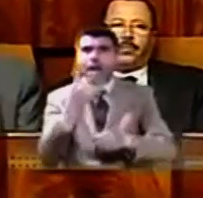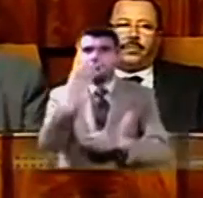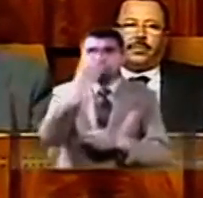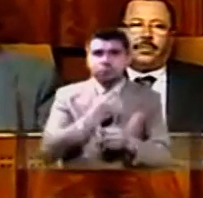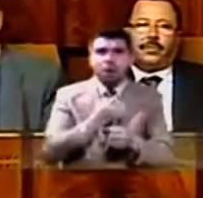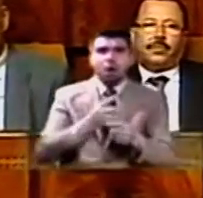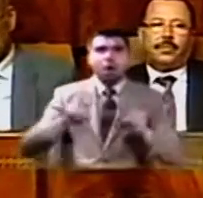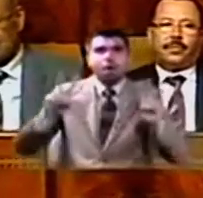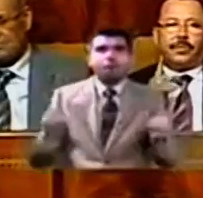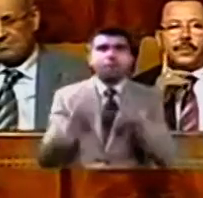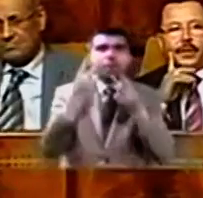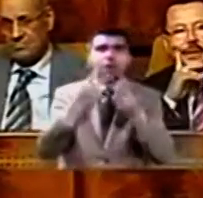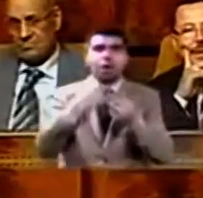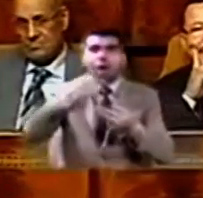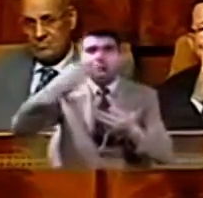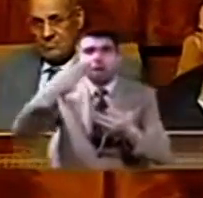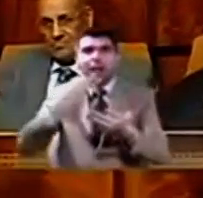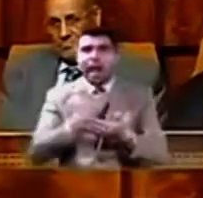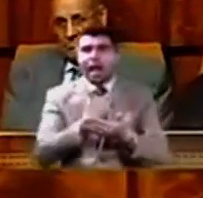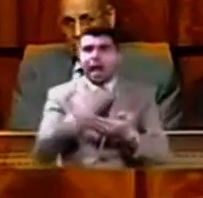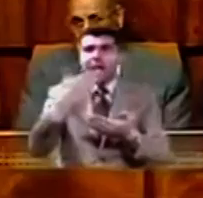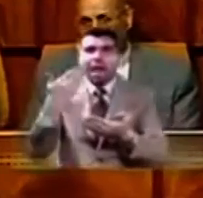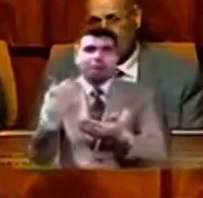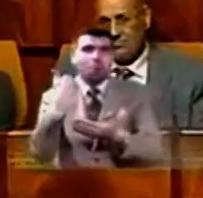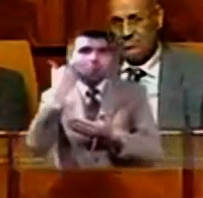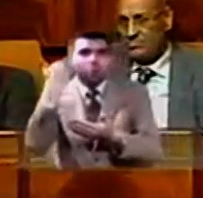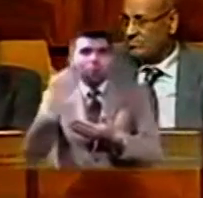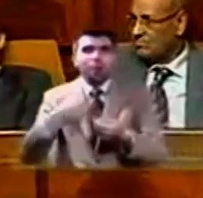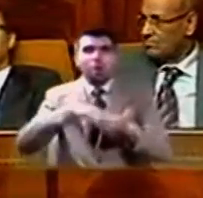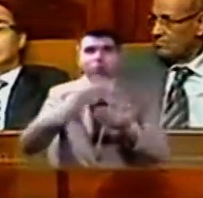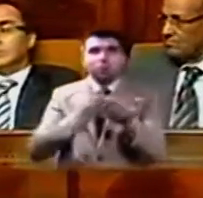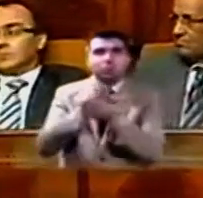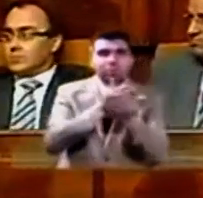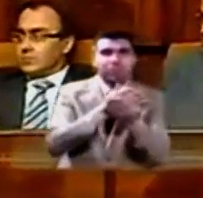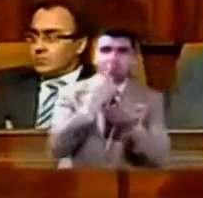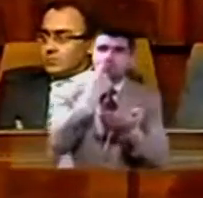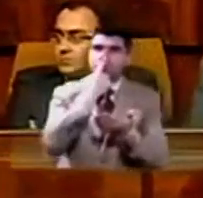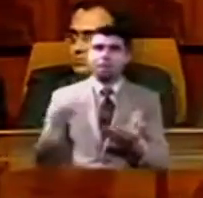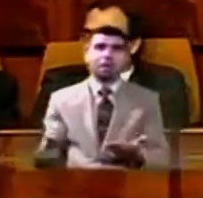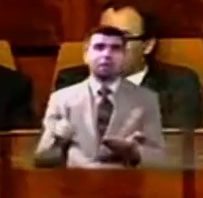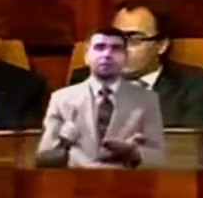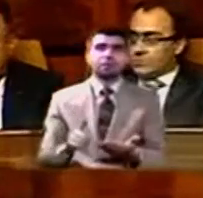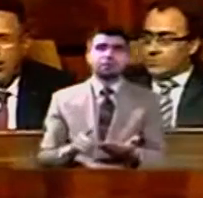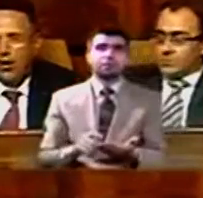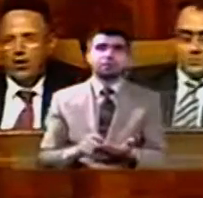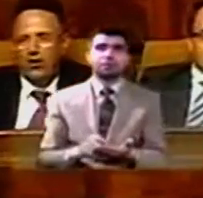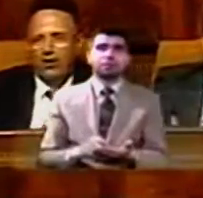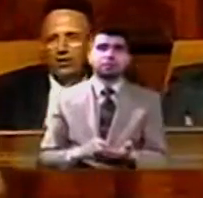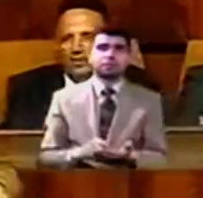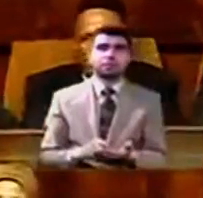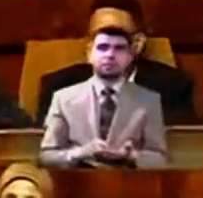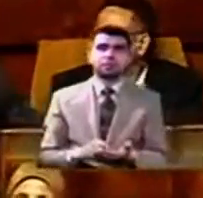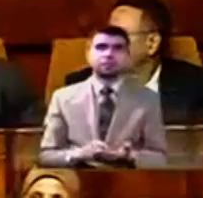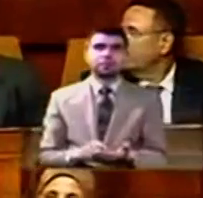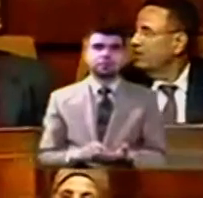وتنوضوا تبداو تتقولوا الكلام ديال السفاهة، وتنوضوا تقولوا الكلام اللي خارج الطريق. نعم وتا ولا لا؟ ضرب